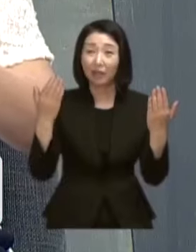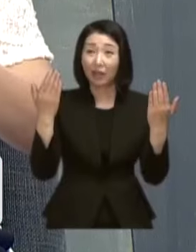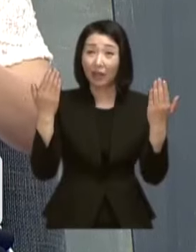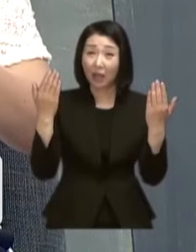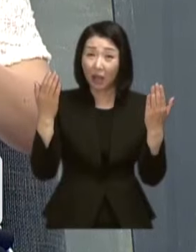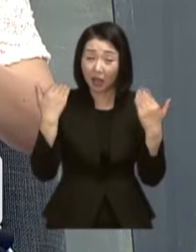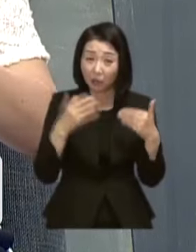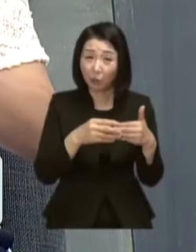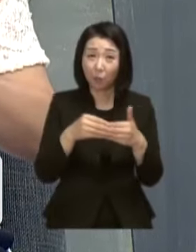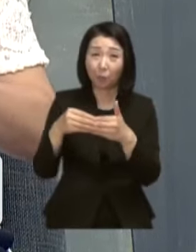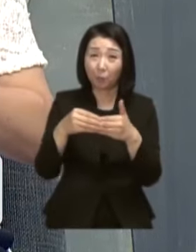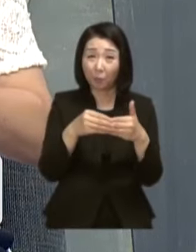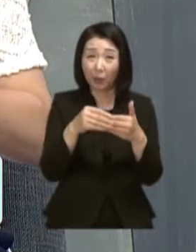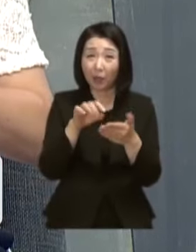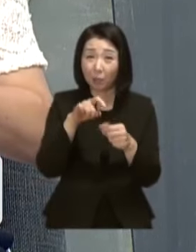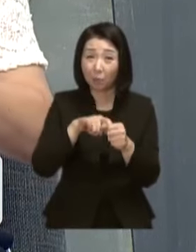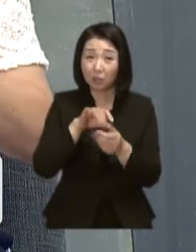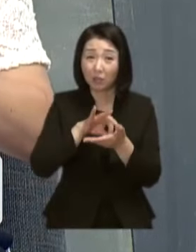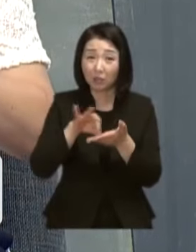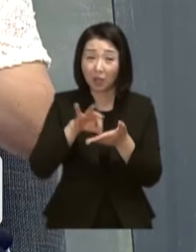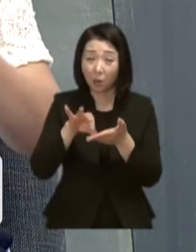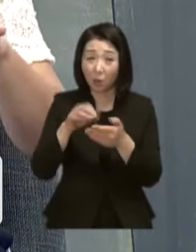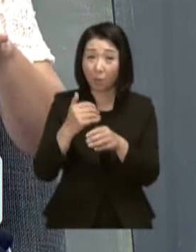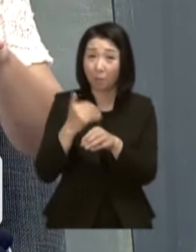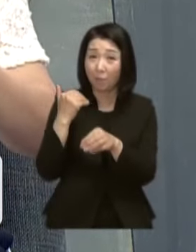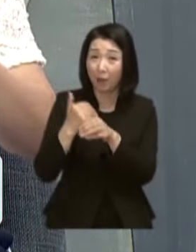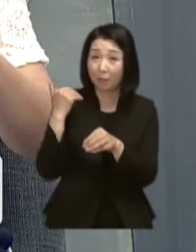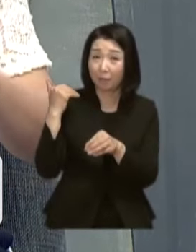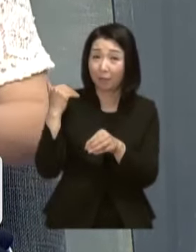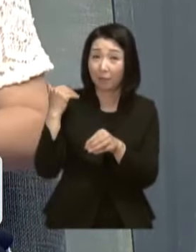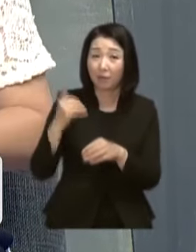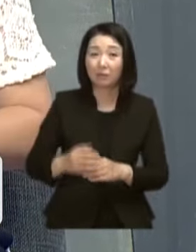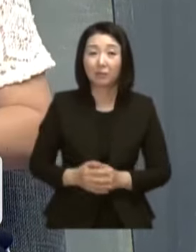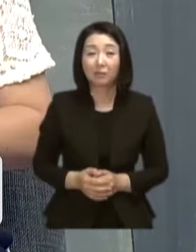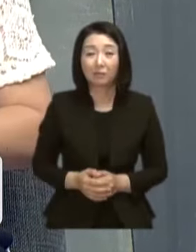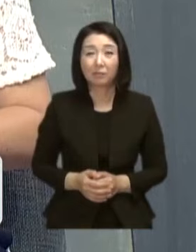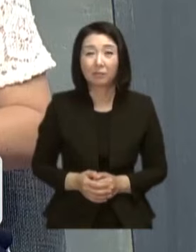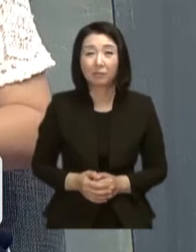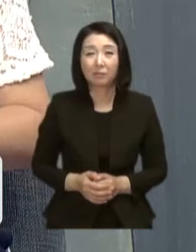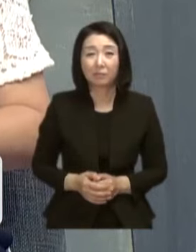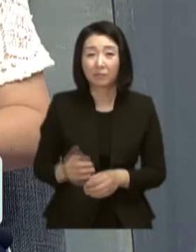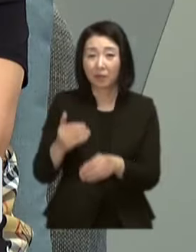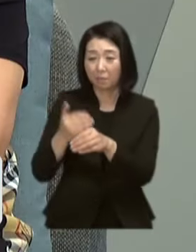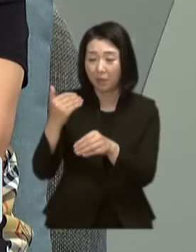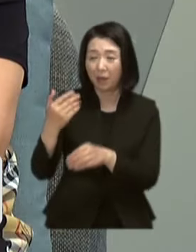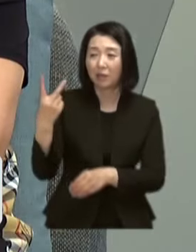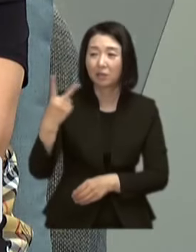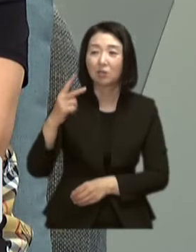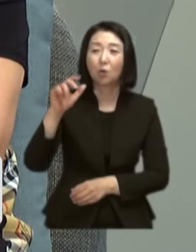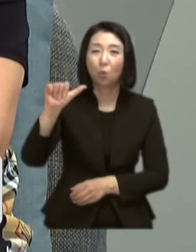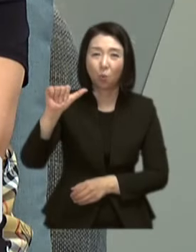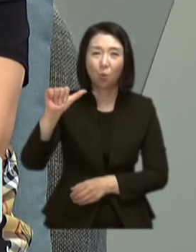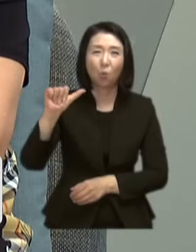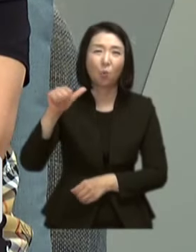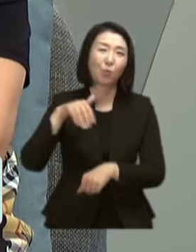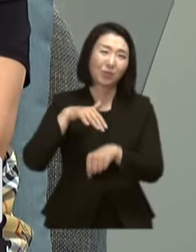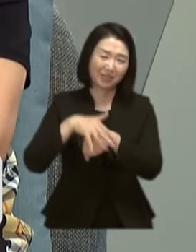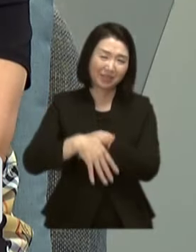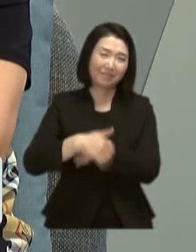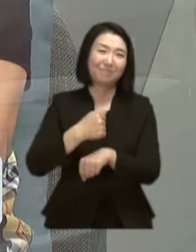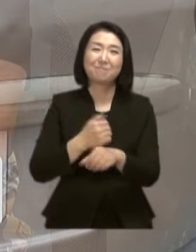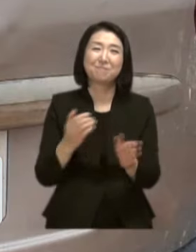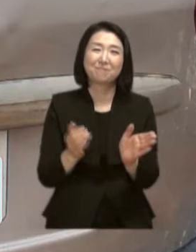데려다 주시는 데 쓰시나요? 처음에 나온 그런 밴. 예, 그죠? 지금 네. 스타렉스인데 네. 2005년식입니다. 2005년이요?